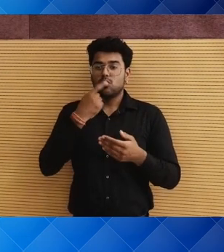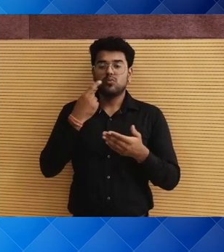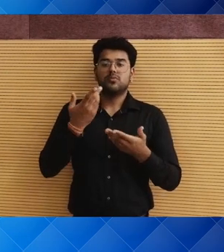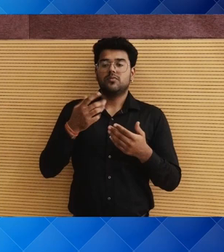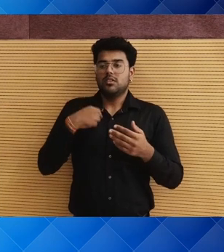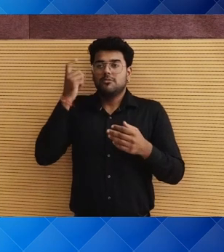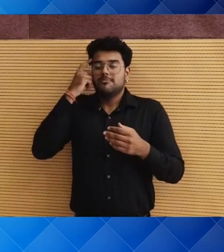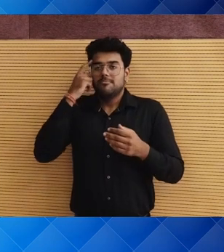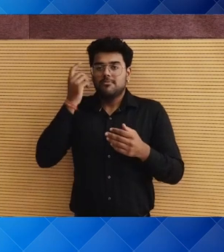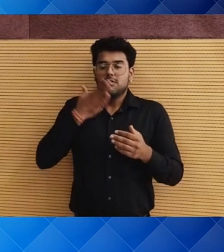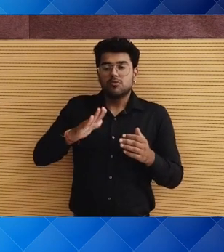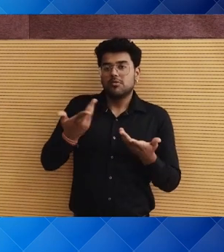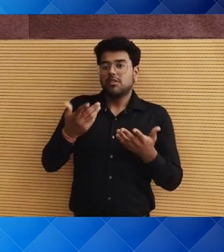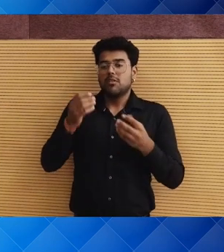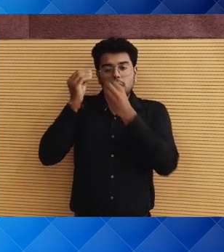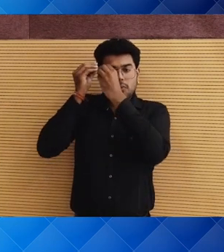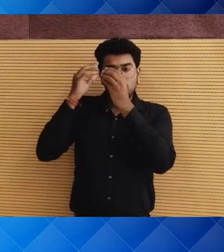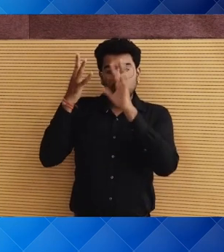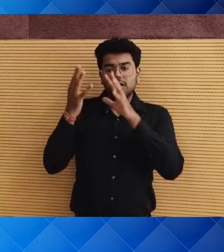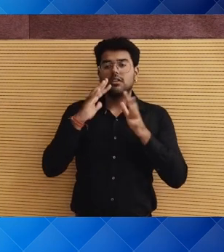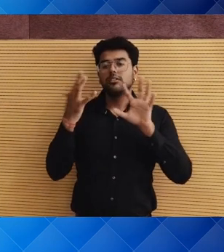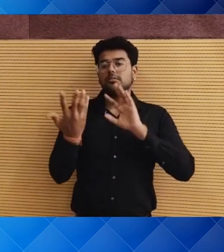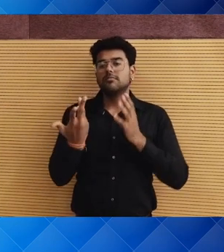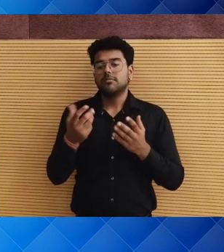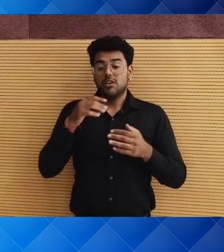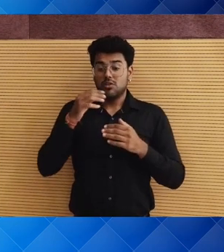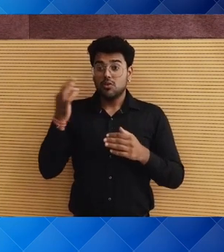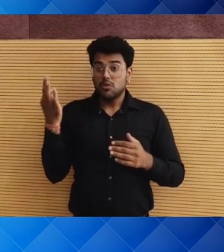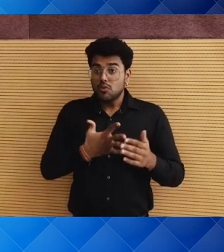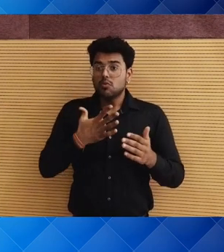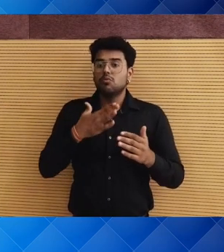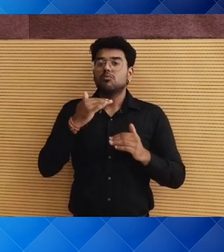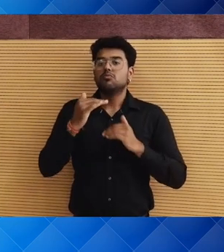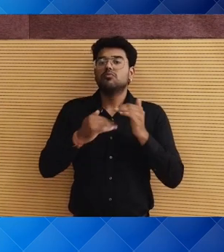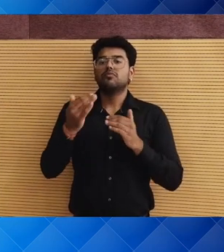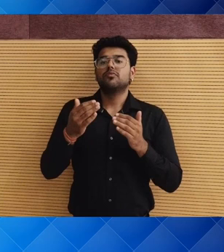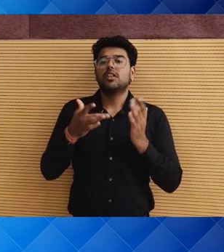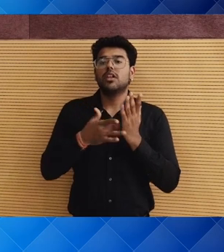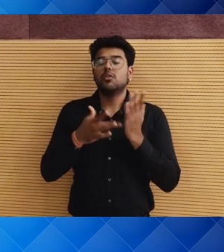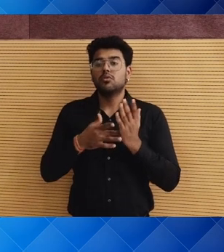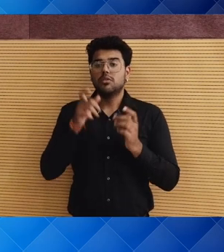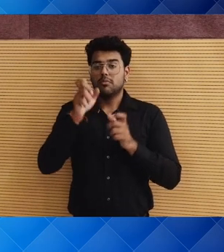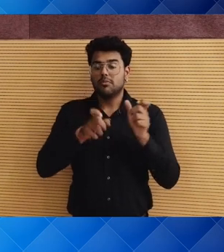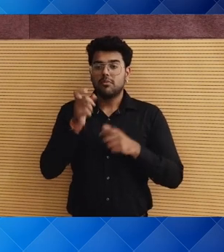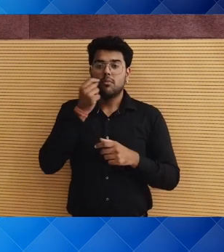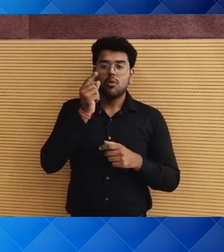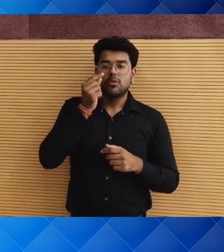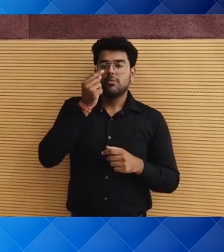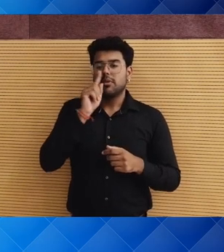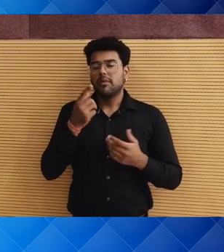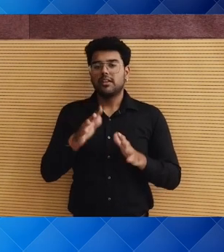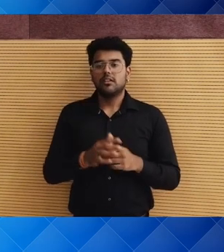में सोचने वाले, दुनिया नए पीढ़ी की टेक्नोलॉजी वाले लड़के लड़कियां इस काम पे लगे कि